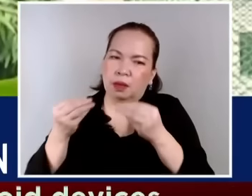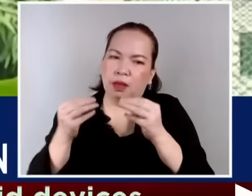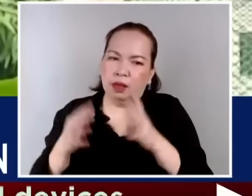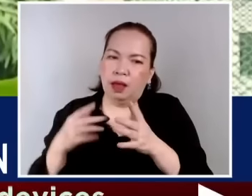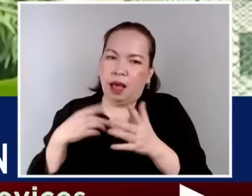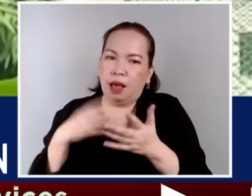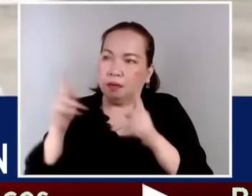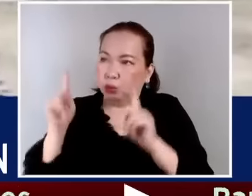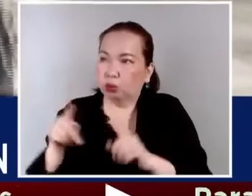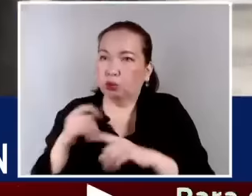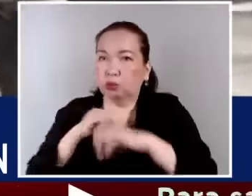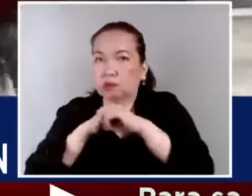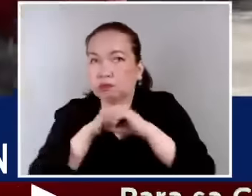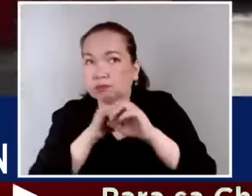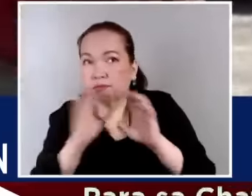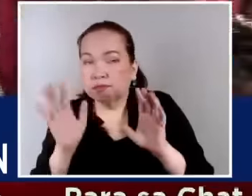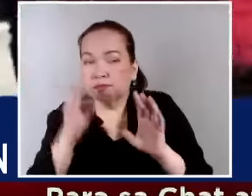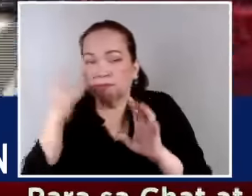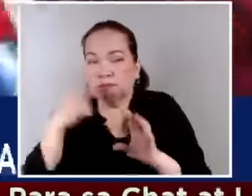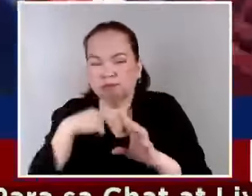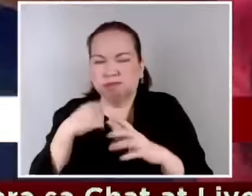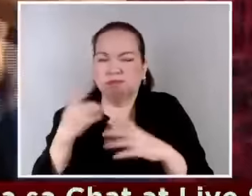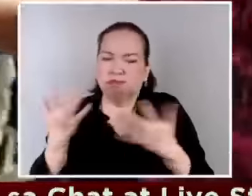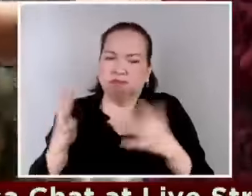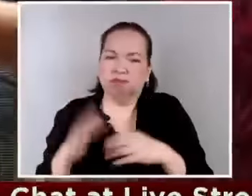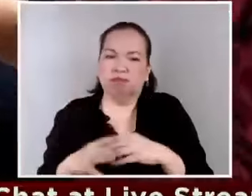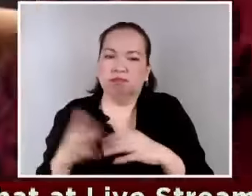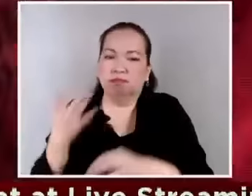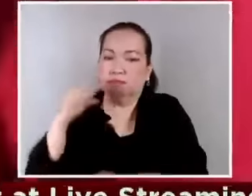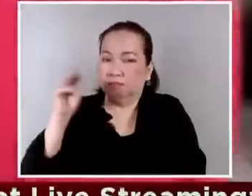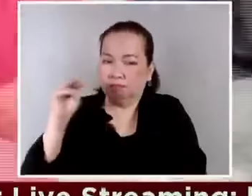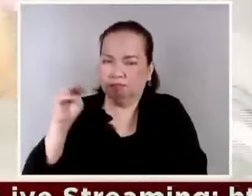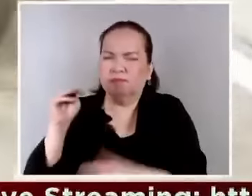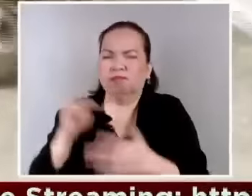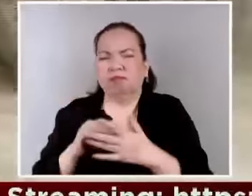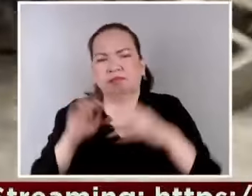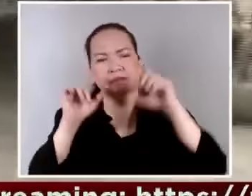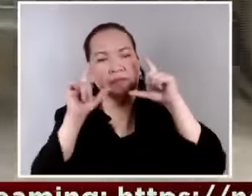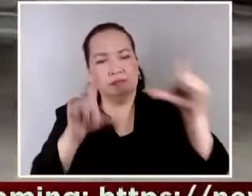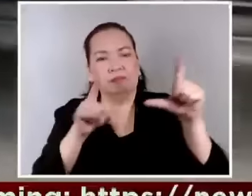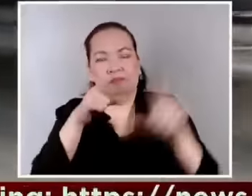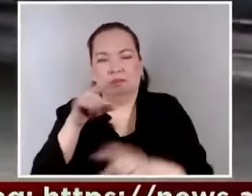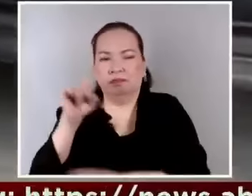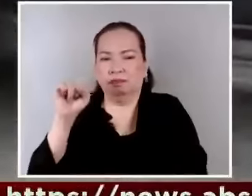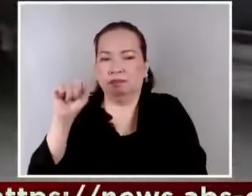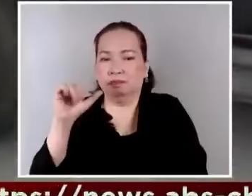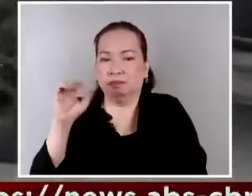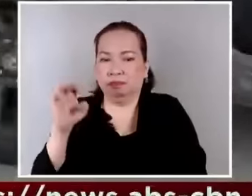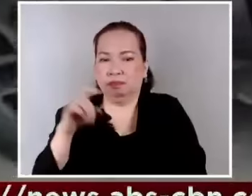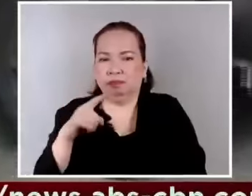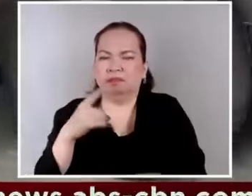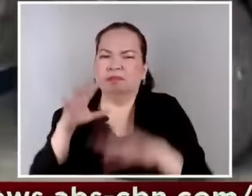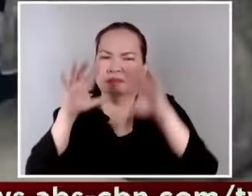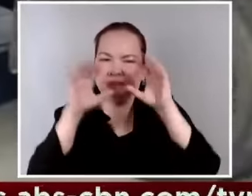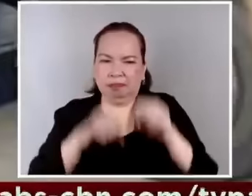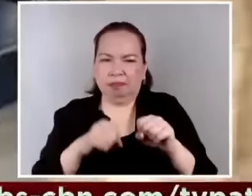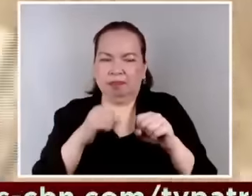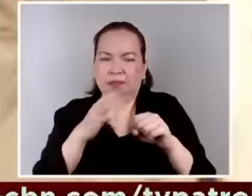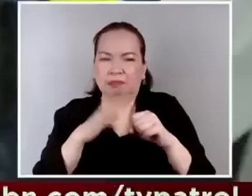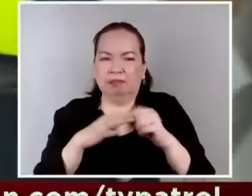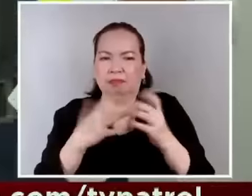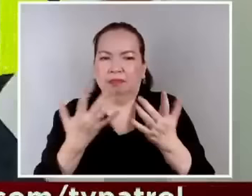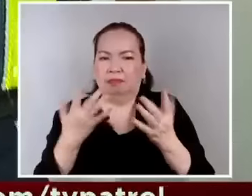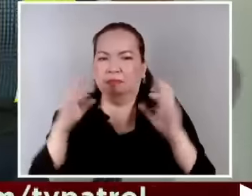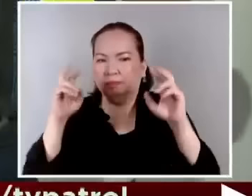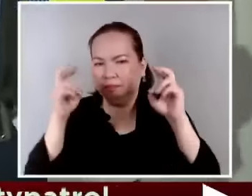merong nag-push, di ba? Nitong Lunes, muling naging laman ng mga balita si Sasse. Arestado siya sa kasong pagpatay sa